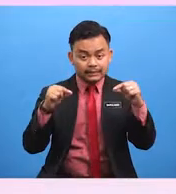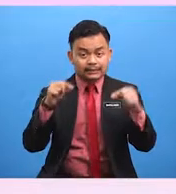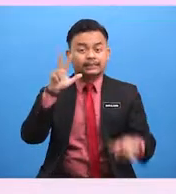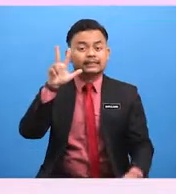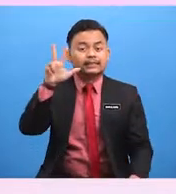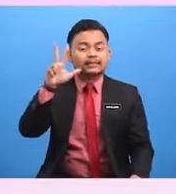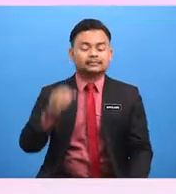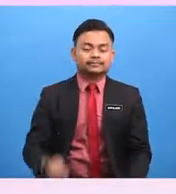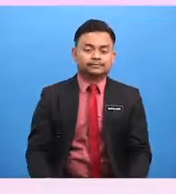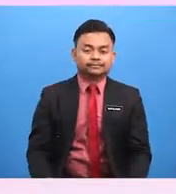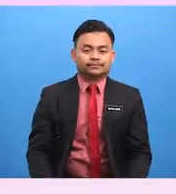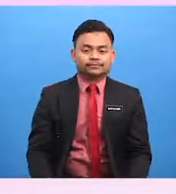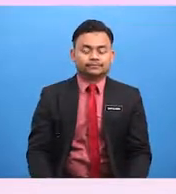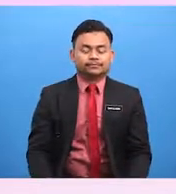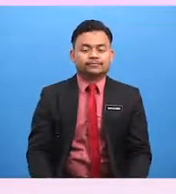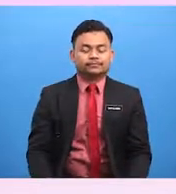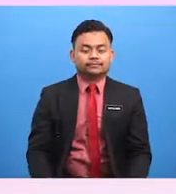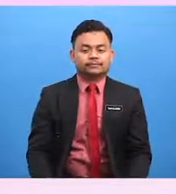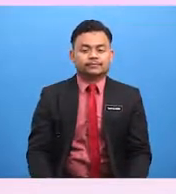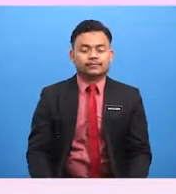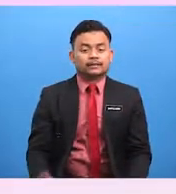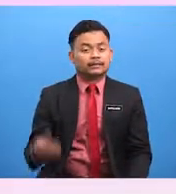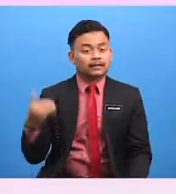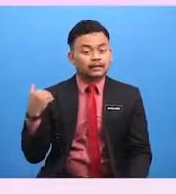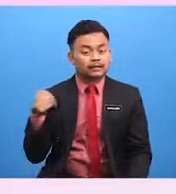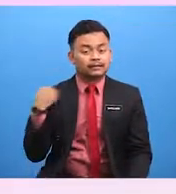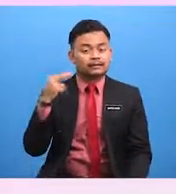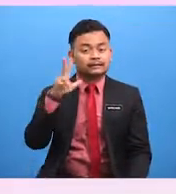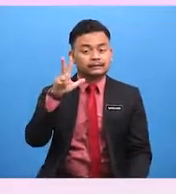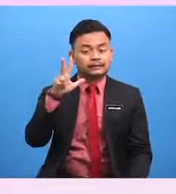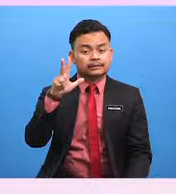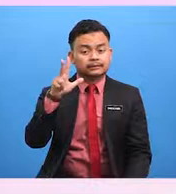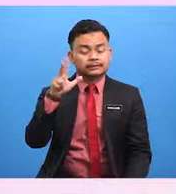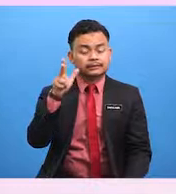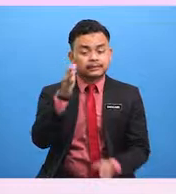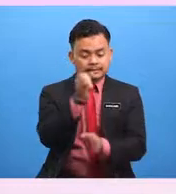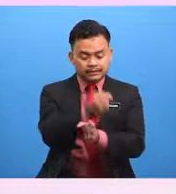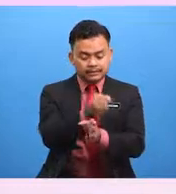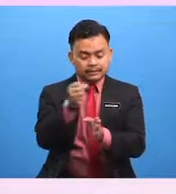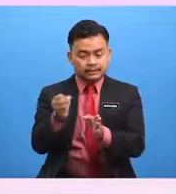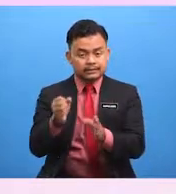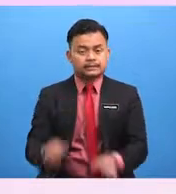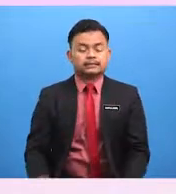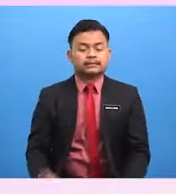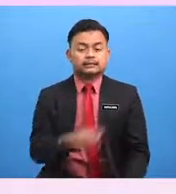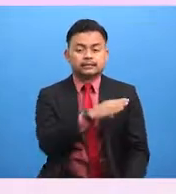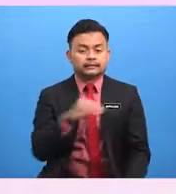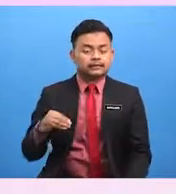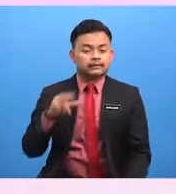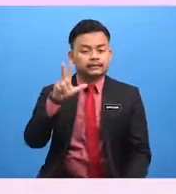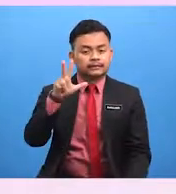tiga. Ia mempunyai tiga sisi dan tiga bucu